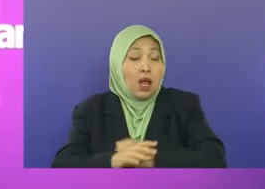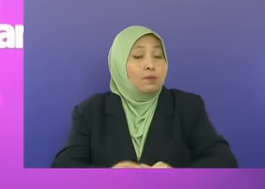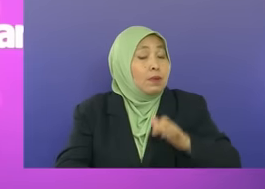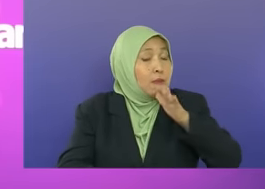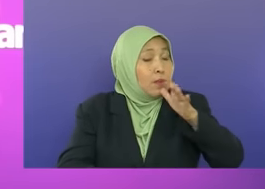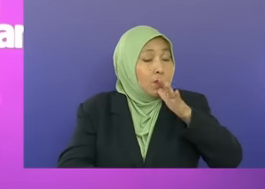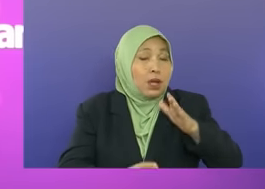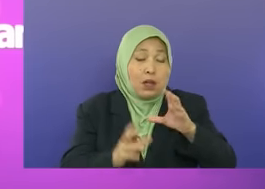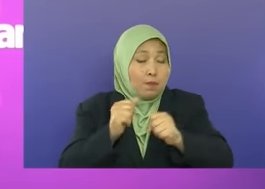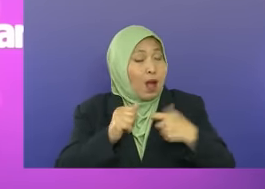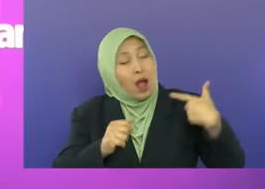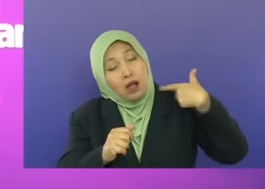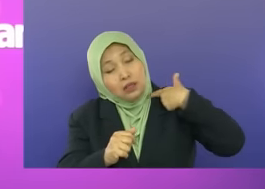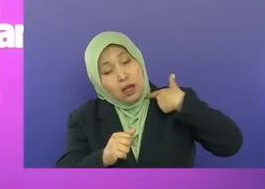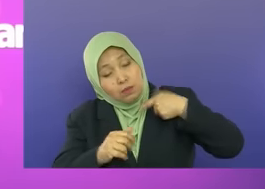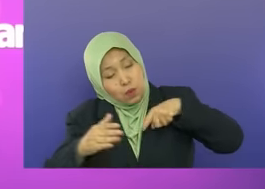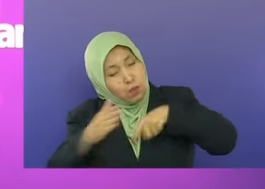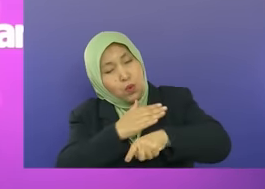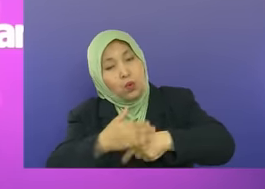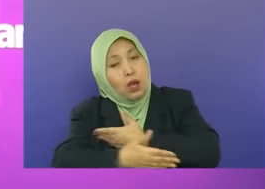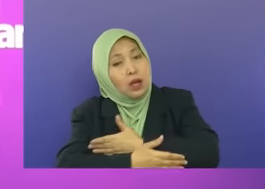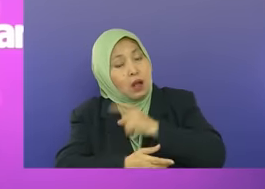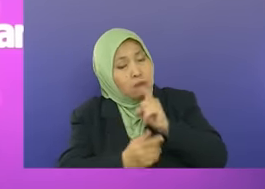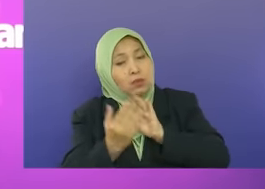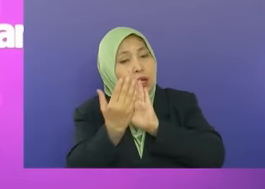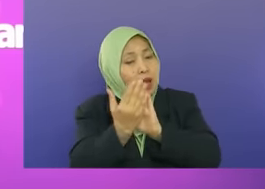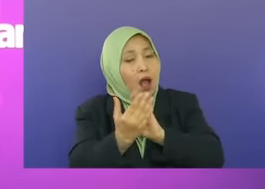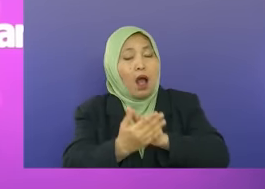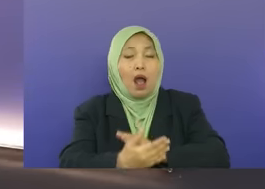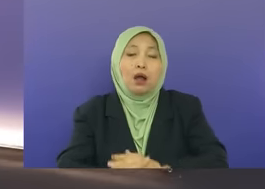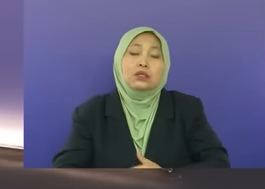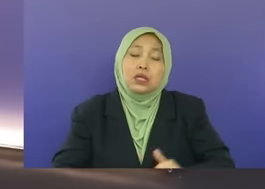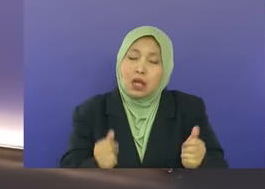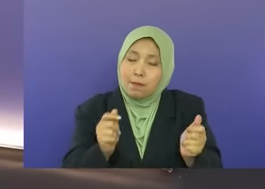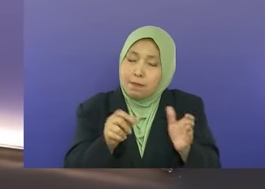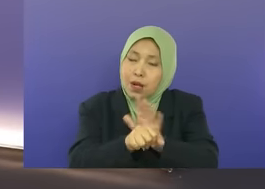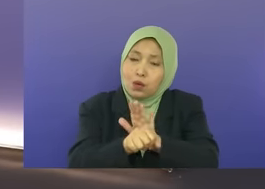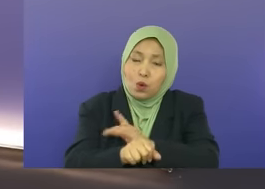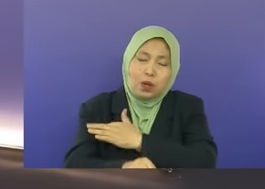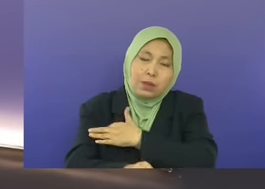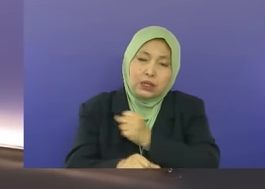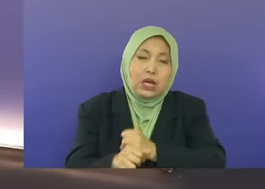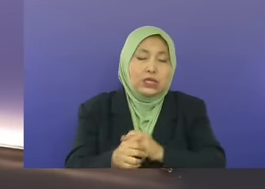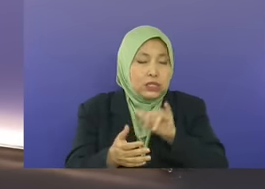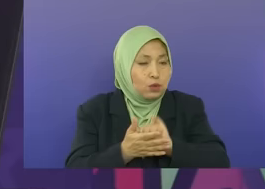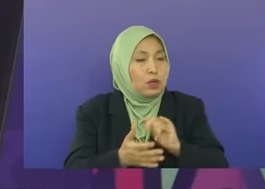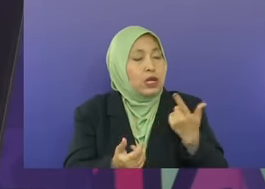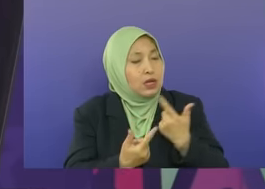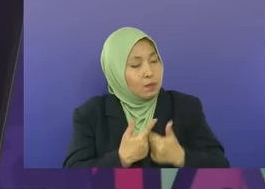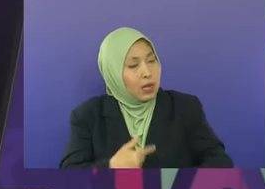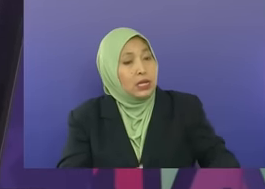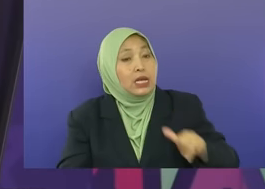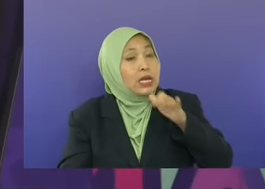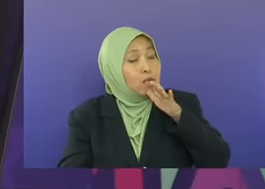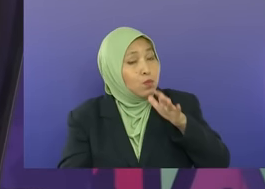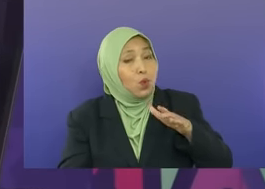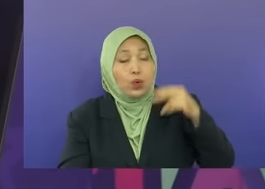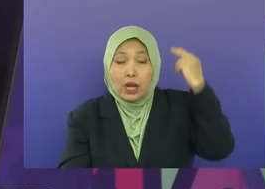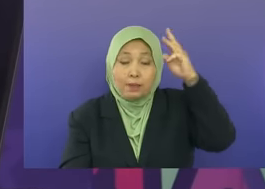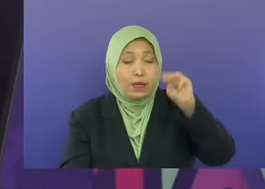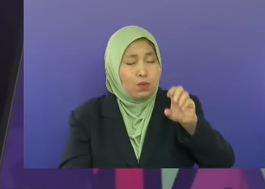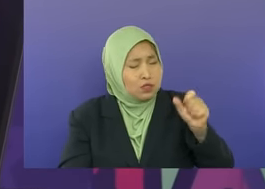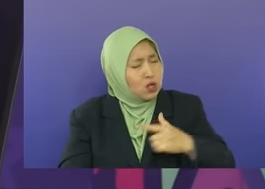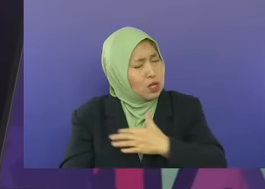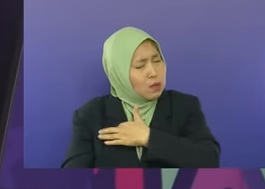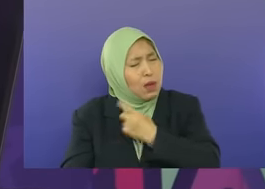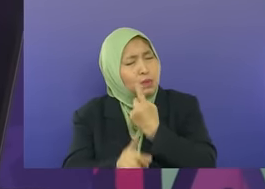ancaman untuk dibunuh anak juga perlu menghadapi ujian ini dengan penuh keimanan salah seorangnya inilah ibu Nabi Musa perlu beriman